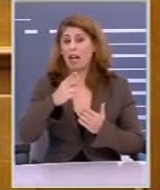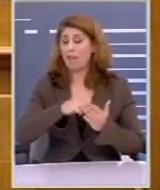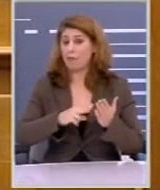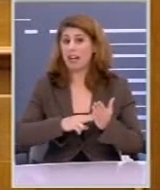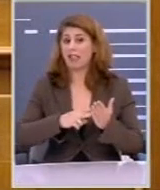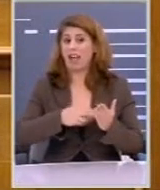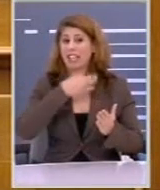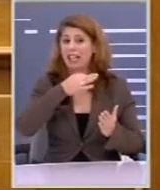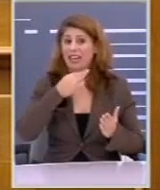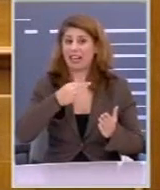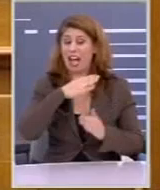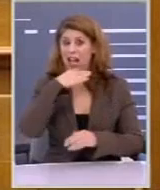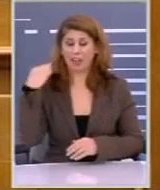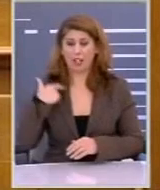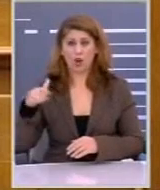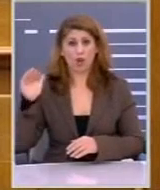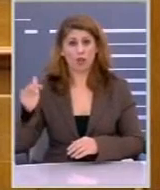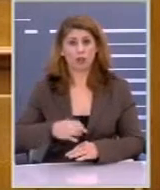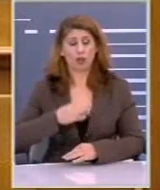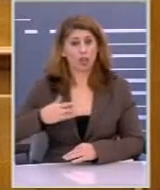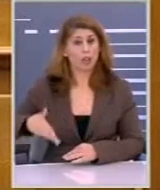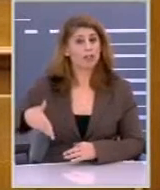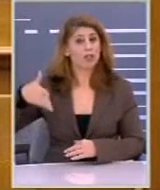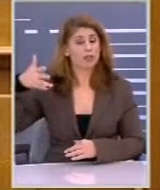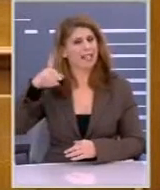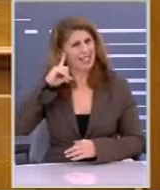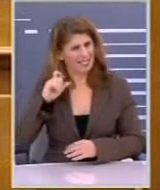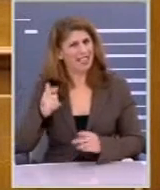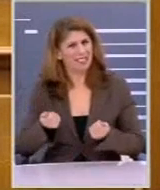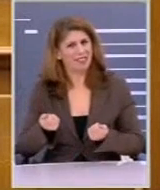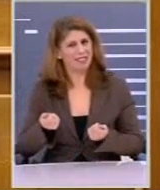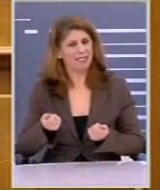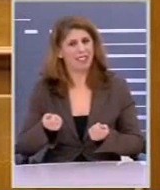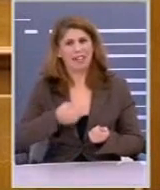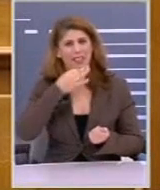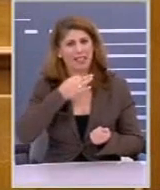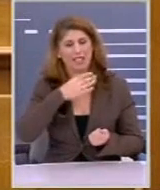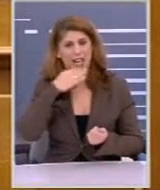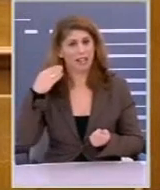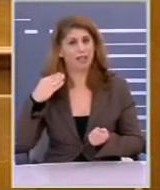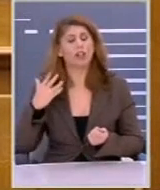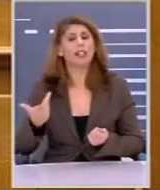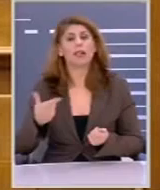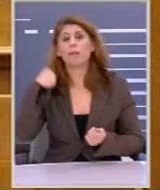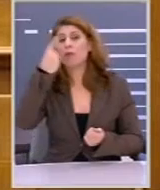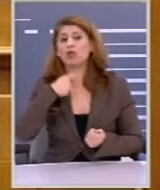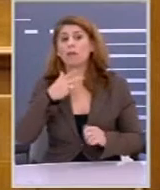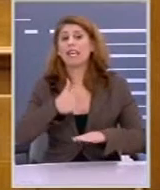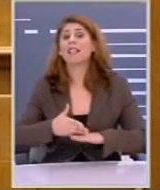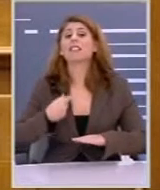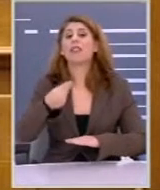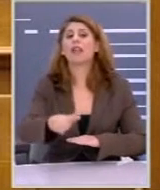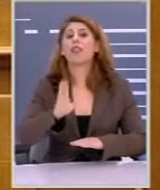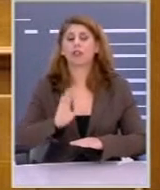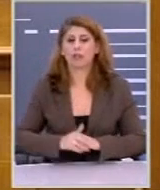Μηταράκη. Ρωτάω λοιπόν τον κύριο Μητσοτάκη, τον Κυριάκο, ξέρει τι γίνεται στον κύριο Καχανίων? Και γιατί δεν έβαλε προσωπική εγγύηση?